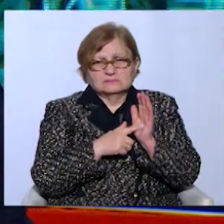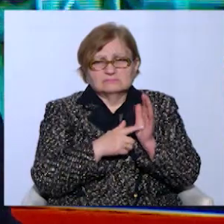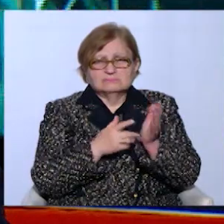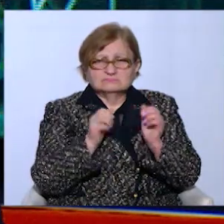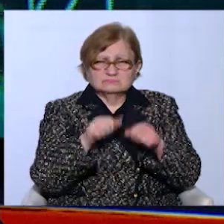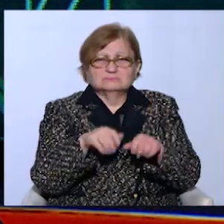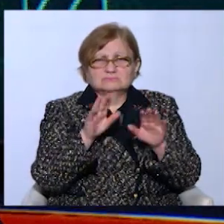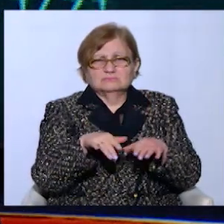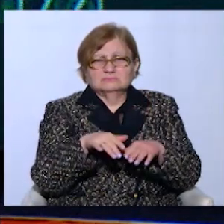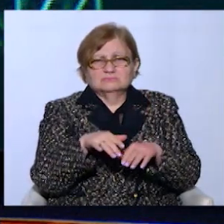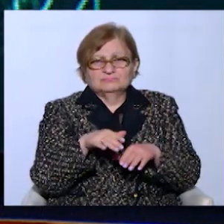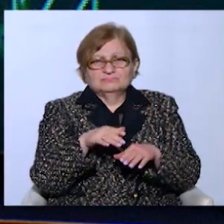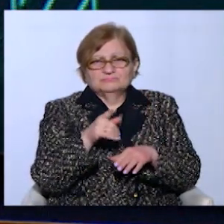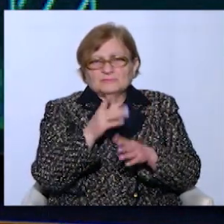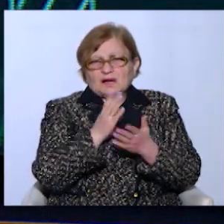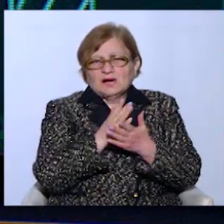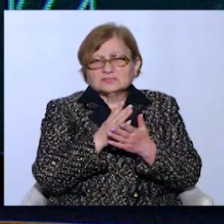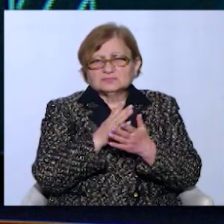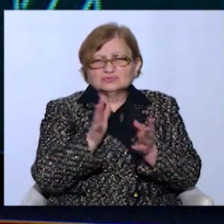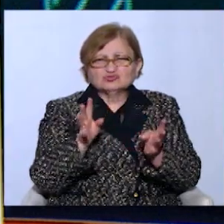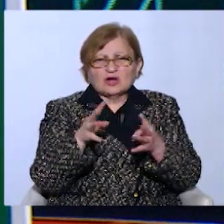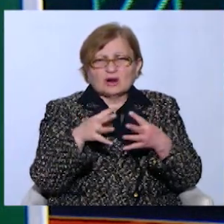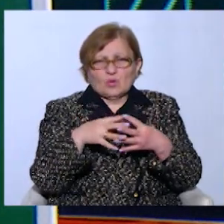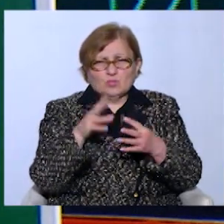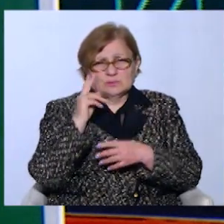მაგრამ არის ეს შერეული რიცხვი კაცმა